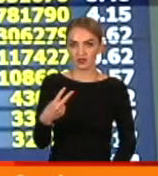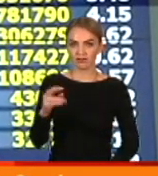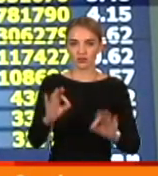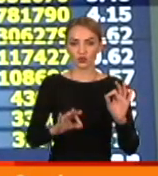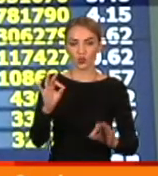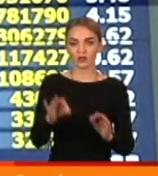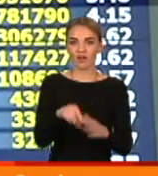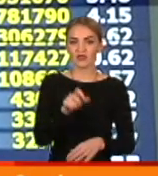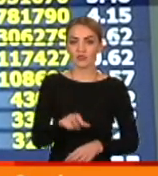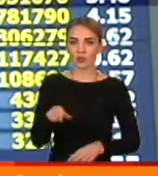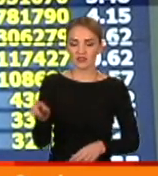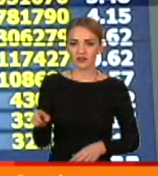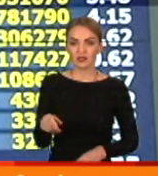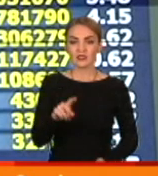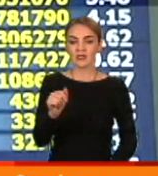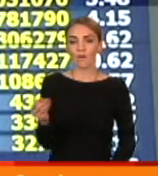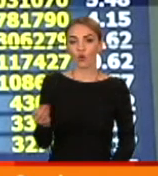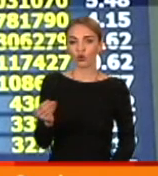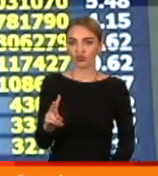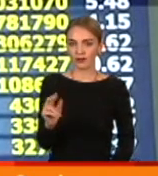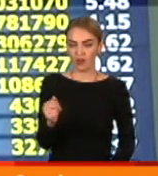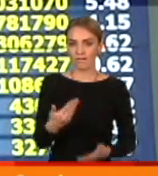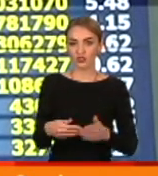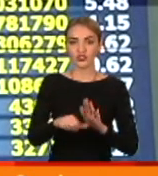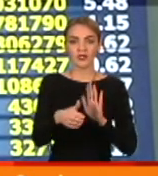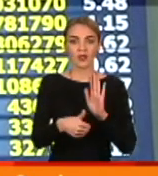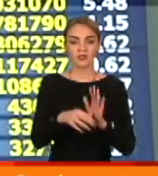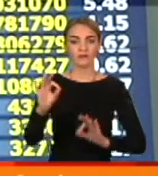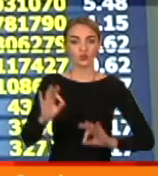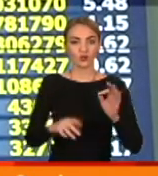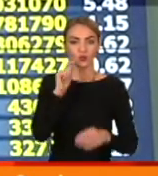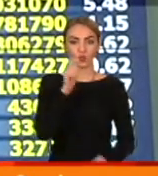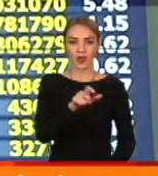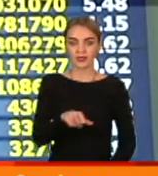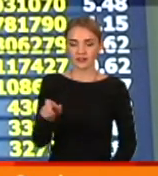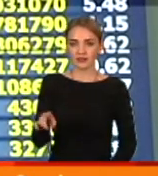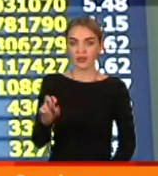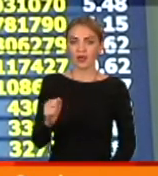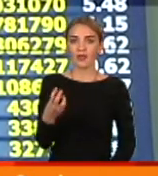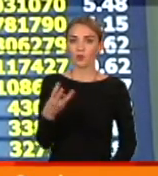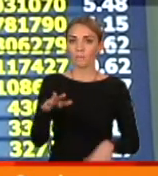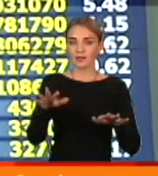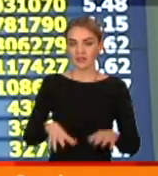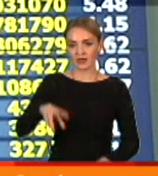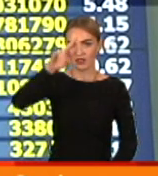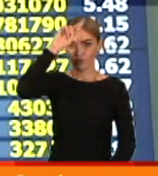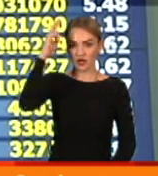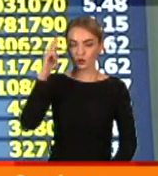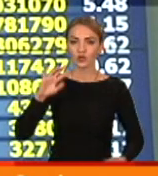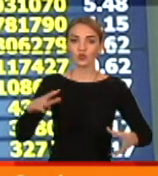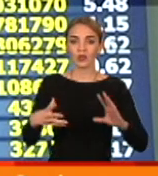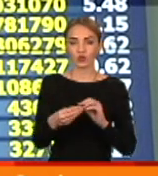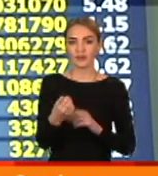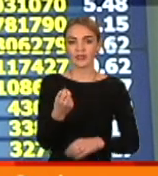30,2% виборців. За Порошенка свої голоси віддали майже 16% українців. На третьому місці Юлія Тимошенко із